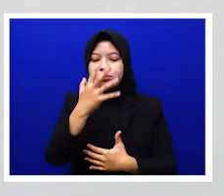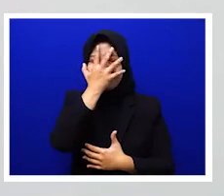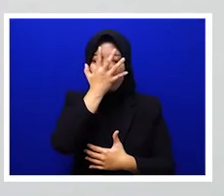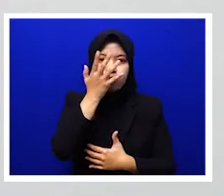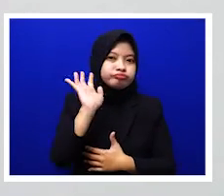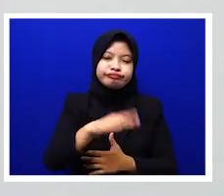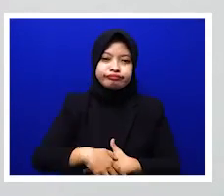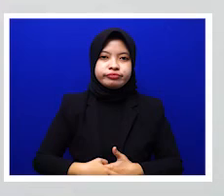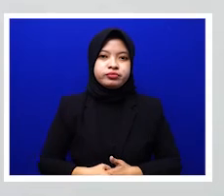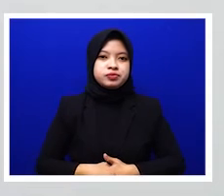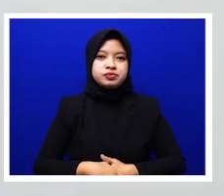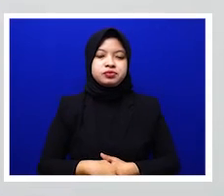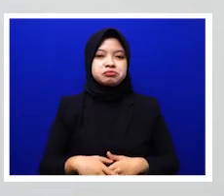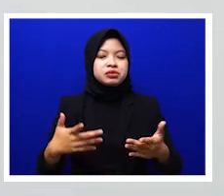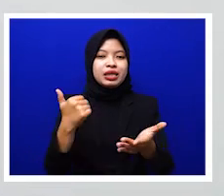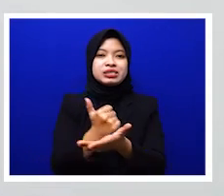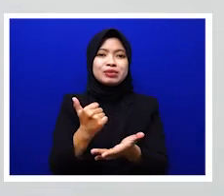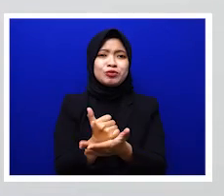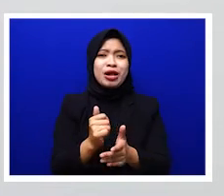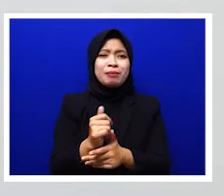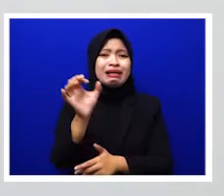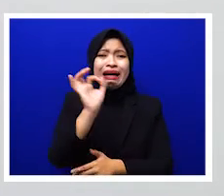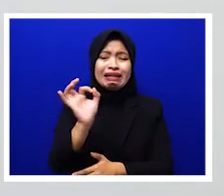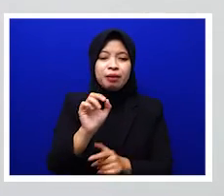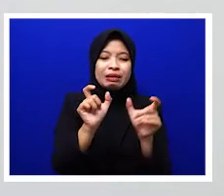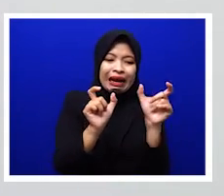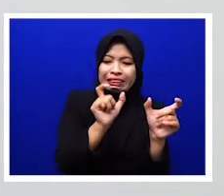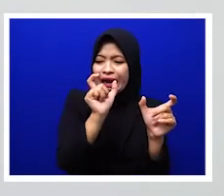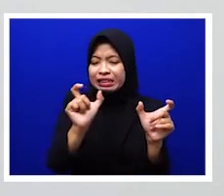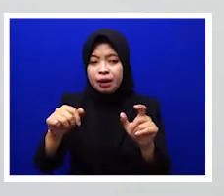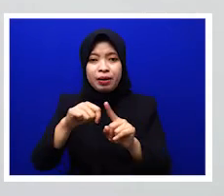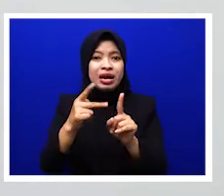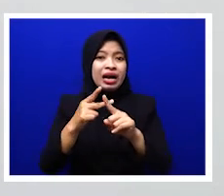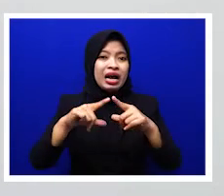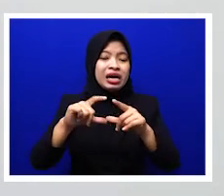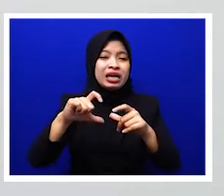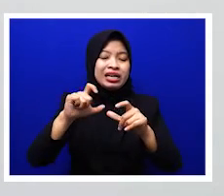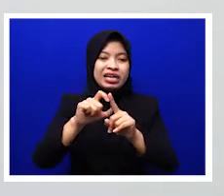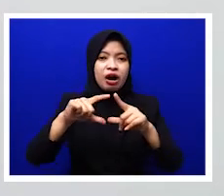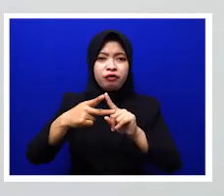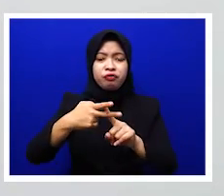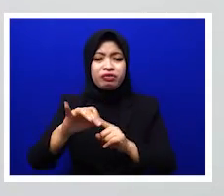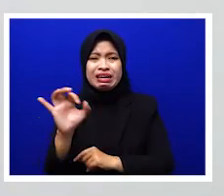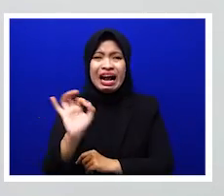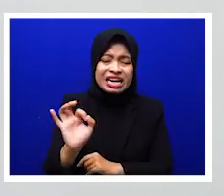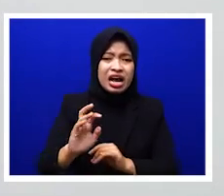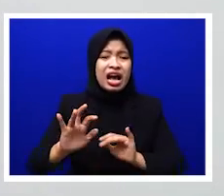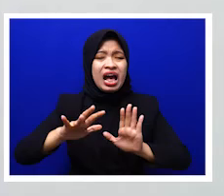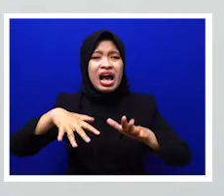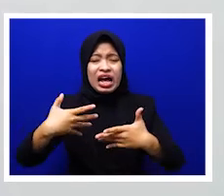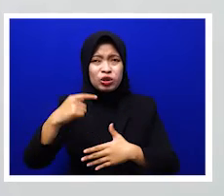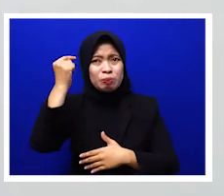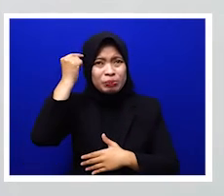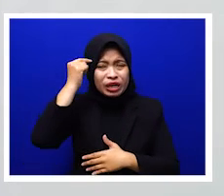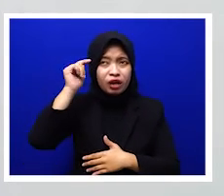memalukan, gitu ya. Nah, jadi sebenarnya sama sekali tidak ada kata-kata dari Muammar Gaddafi yang bisa atau yang akan